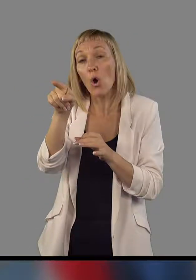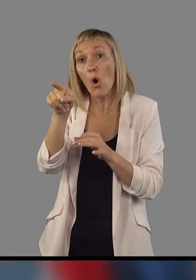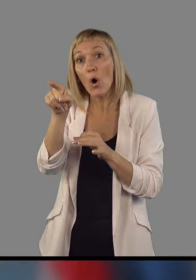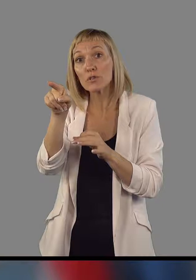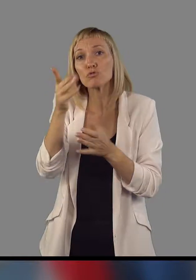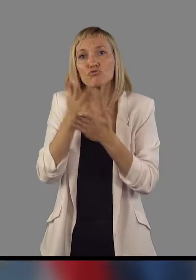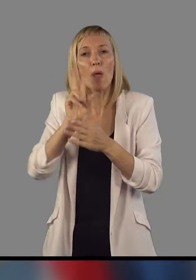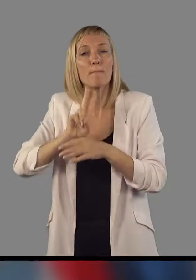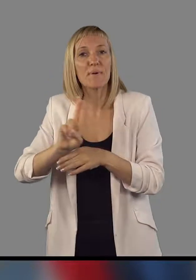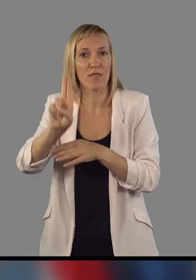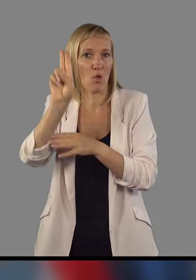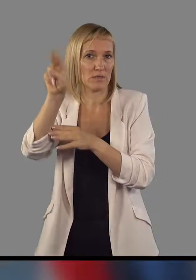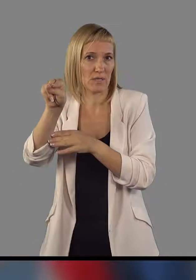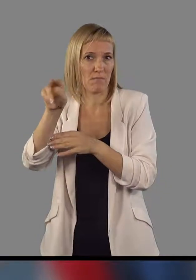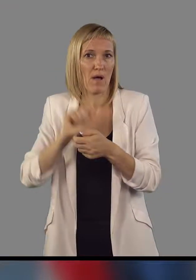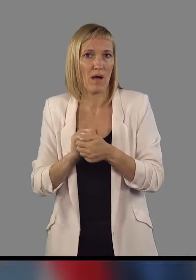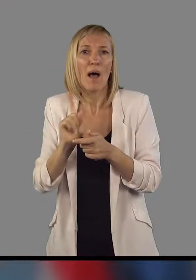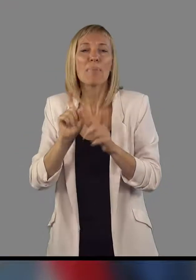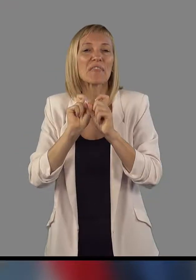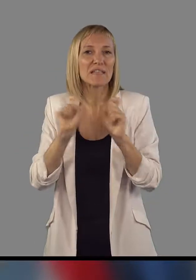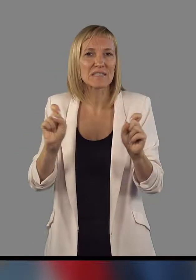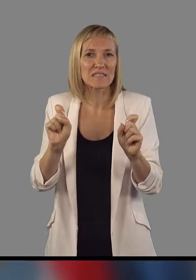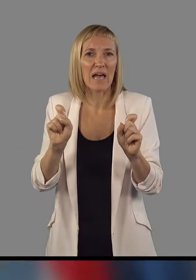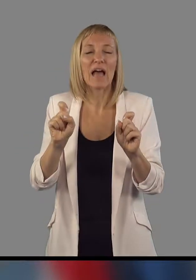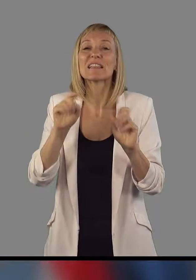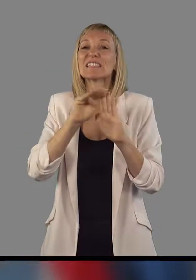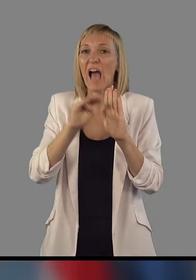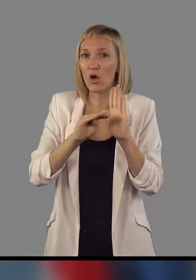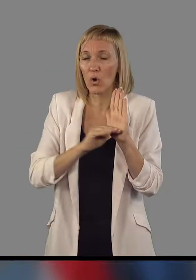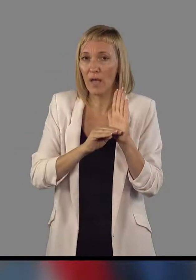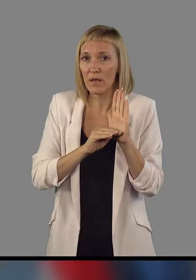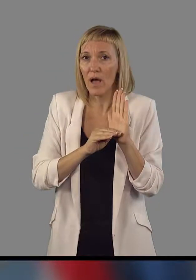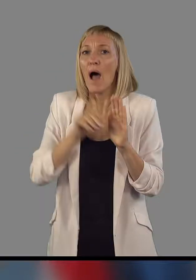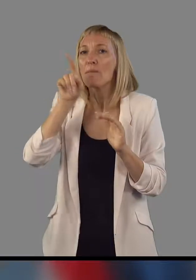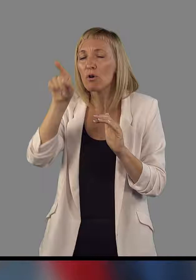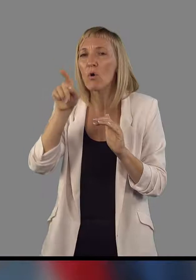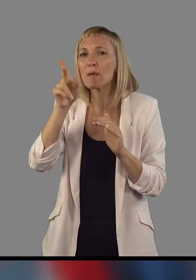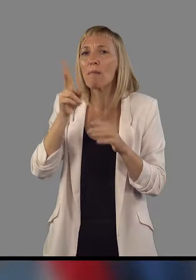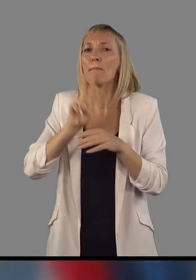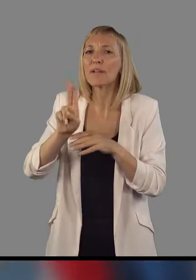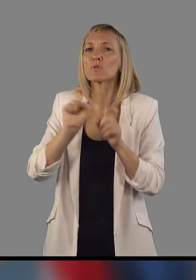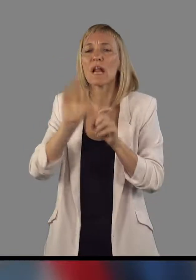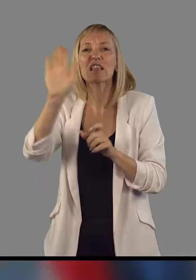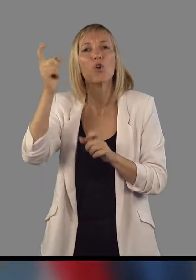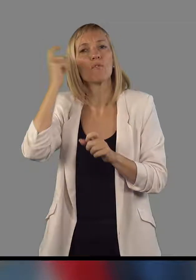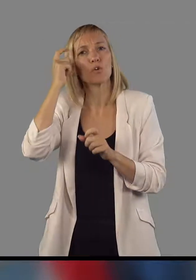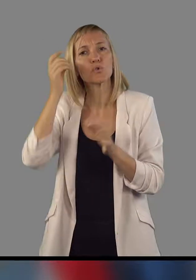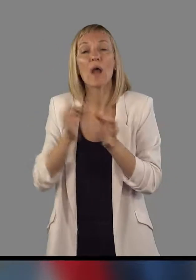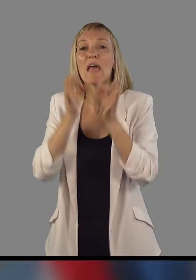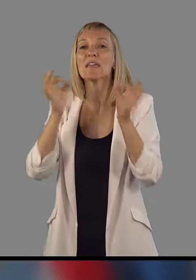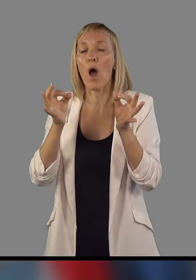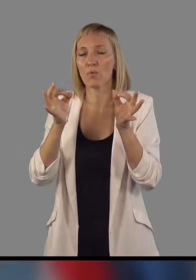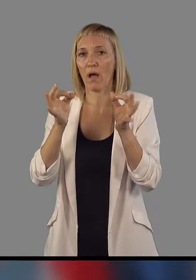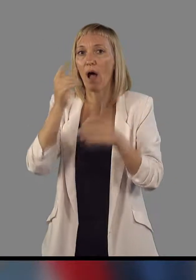področju pred nami, pa ne toliko zaradi zakonodaje, kot predvsem zaradi kulture